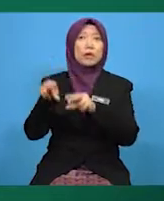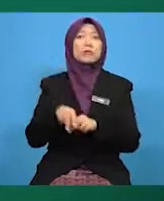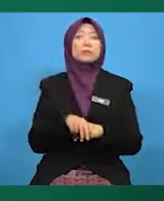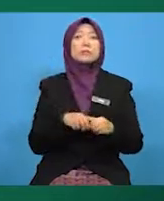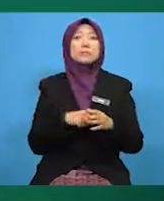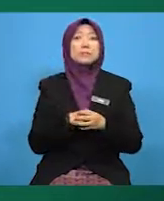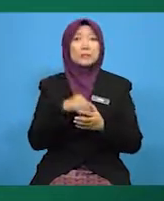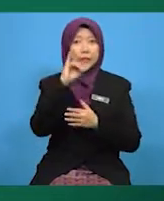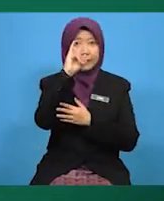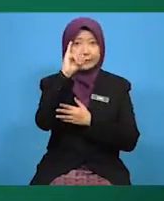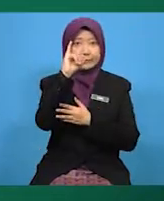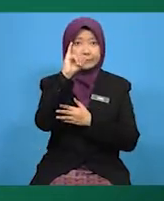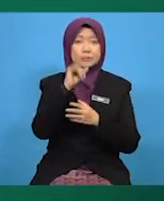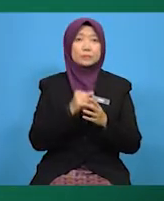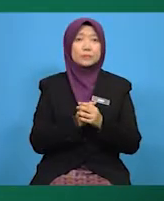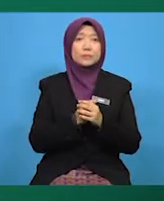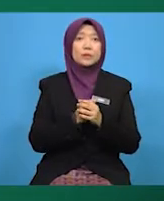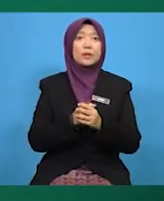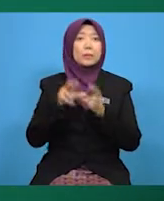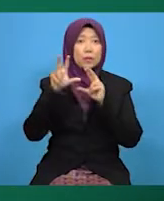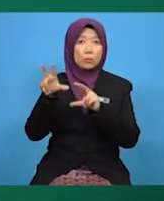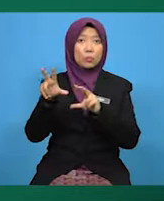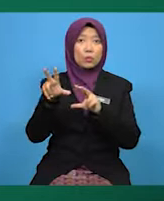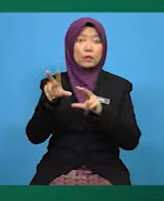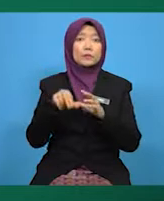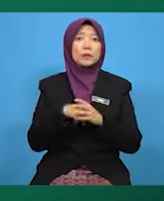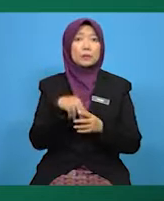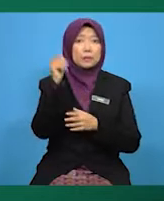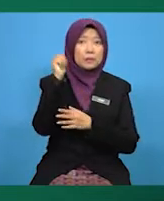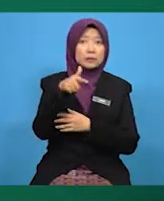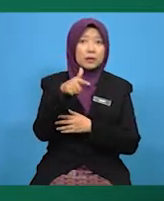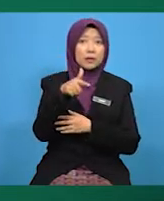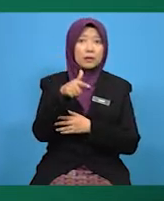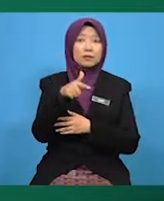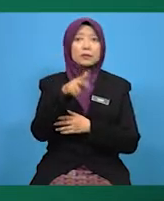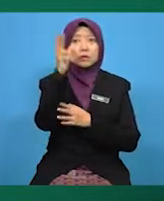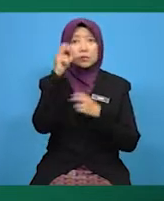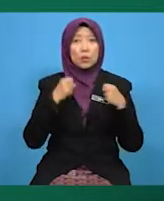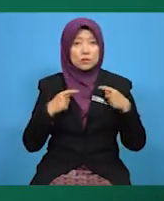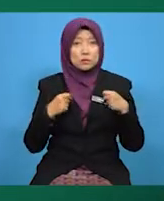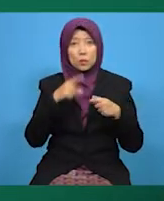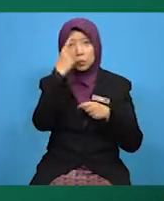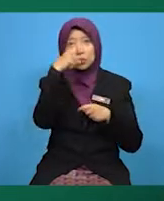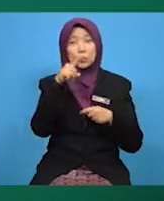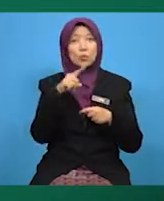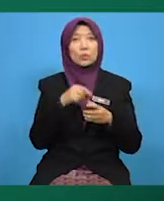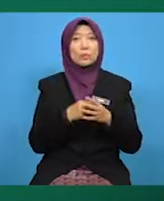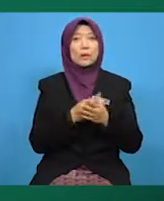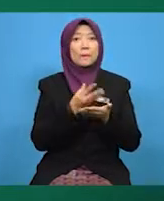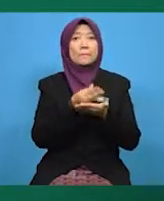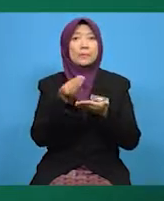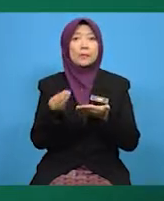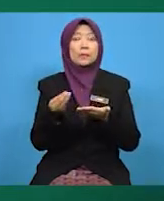ialah huruf I. Pelaburan ialah perbelanjaan ke atas barang modal oleh pihak swasta